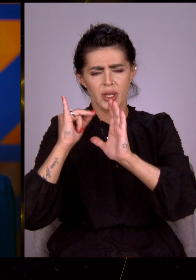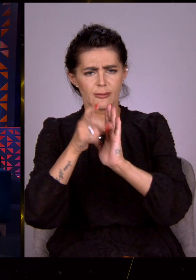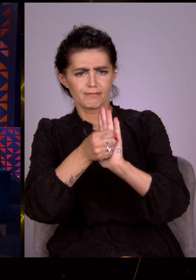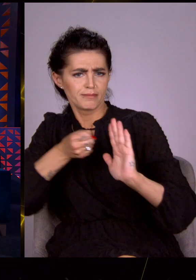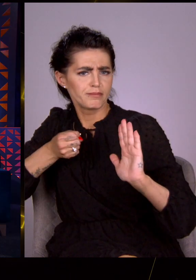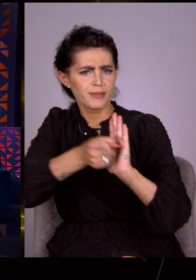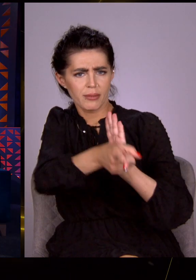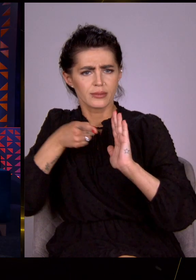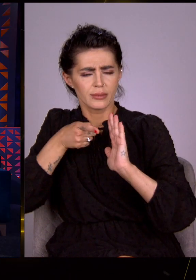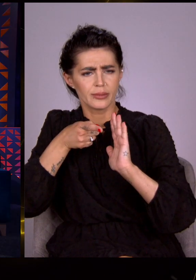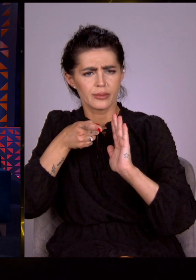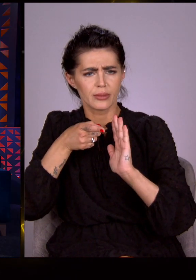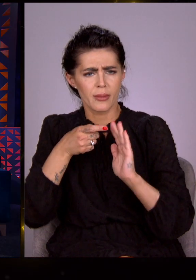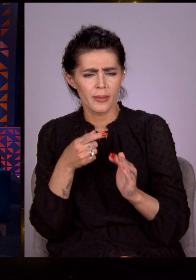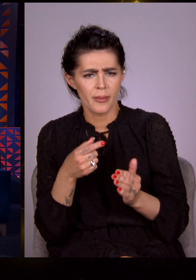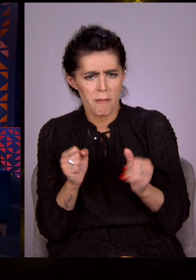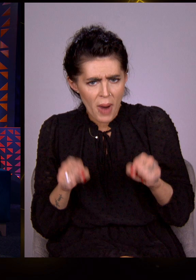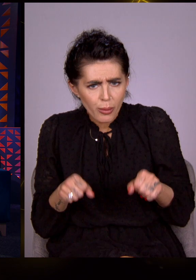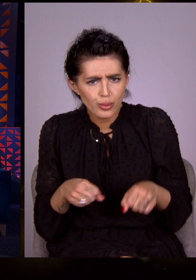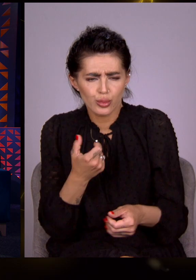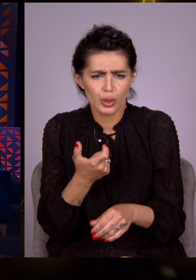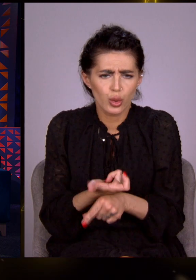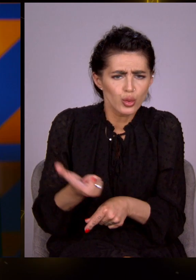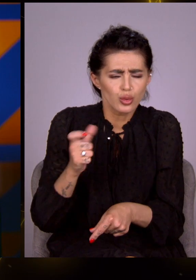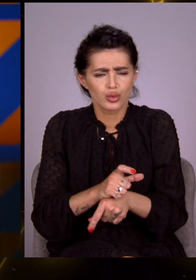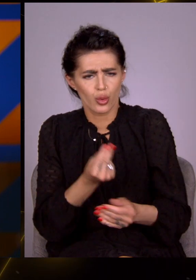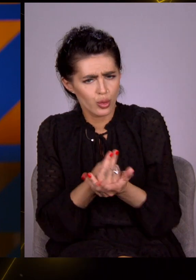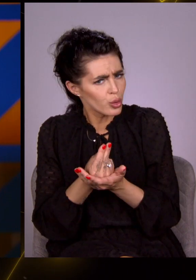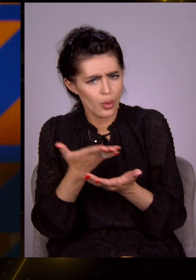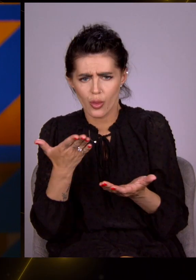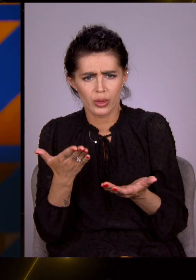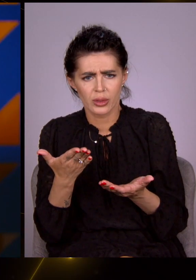А вона ж, мабуть, дуже дорога. А скільки вона коштує?